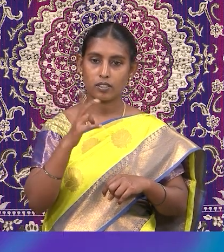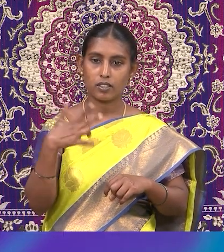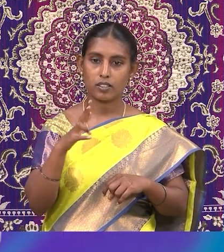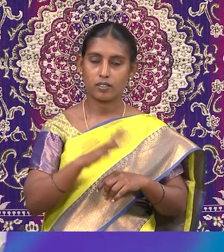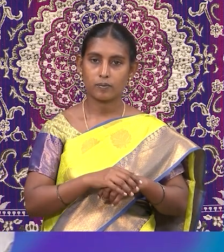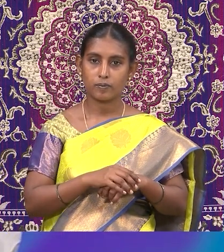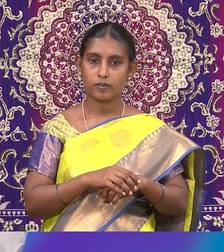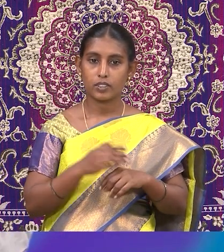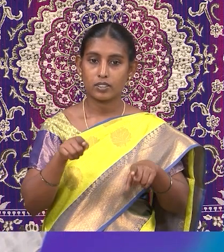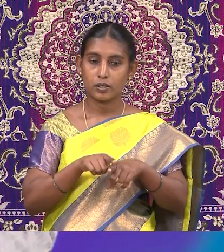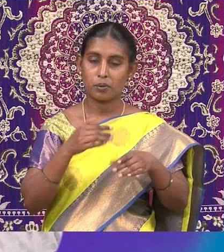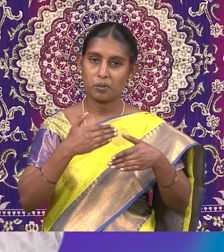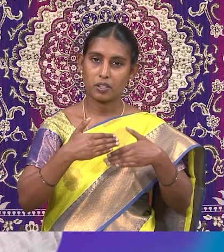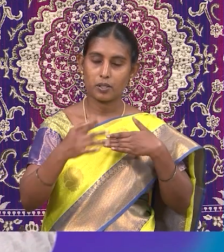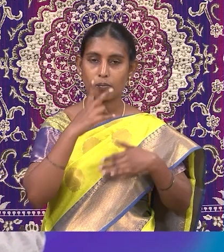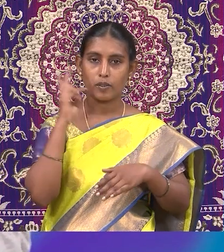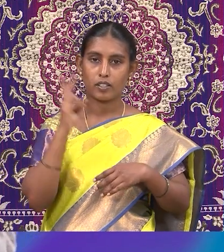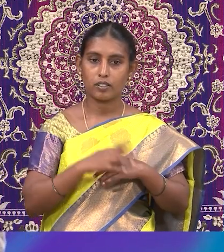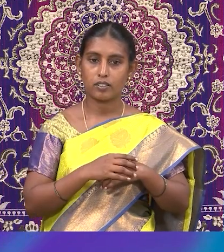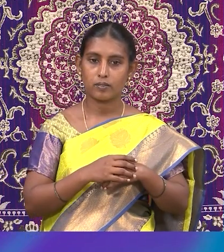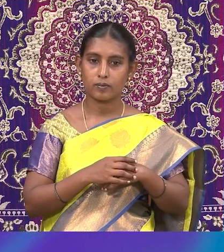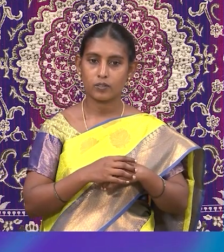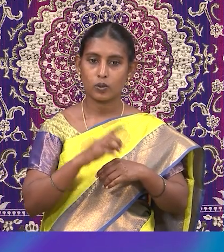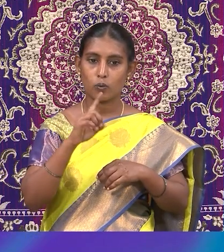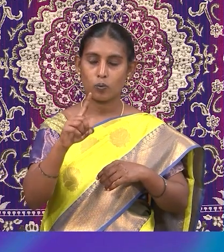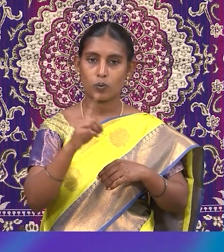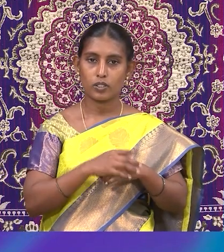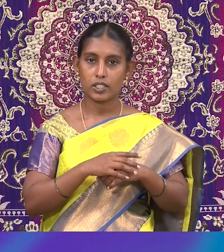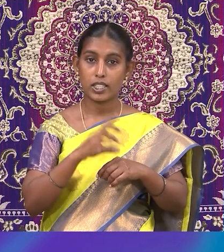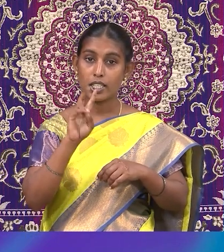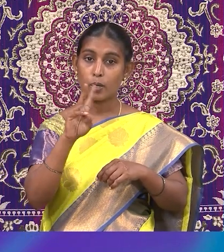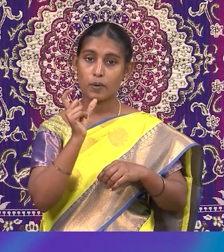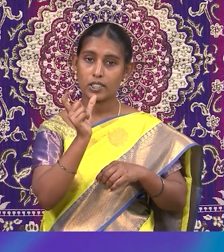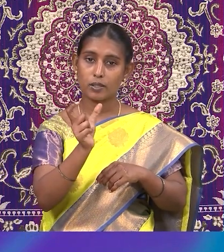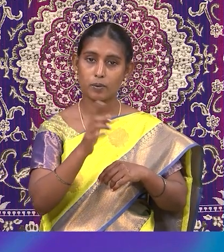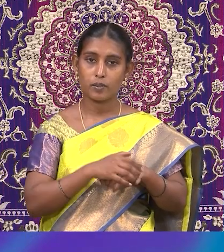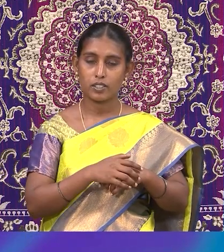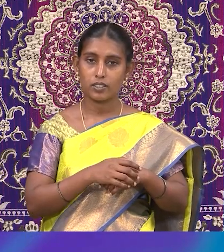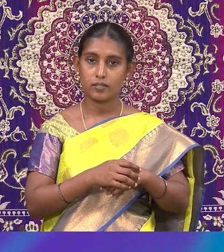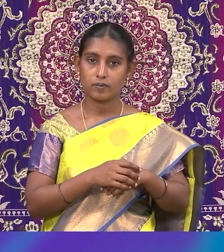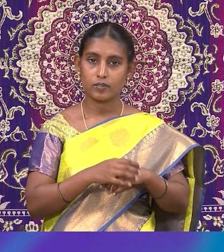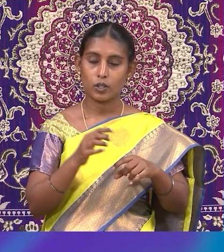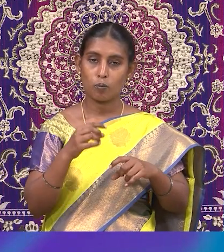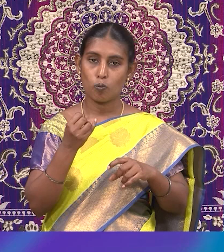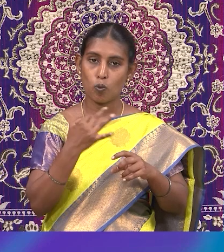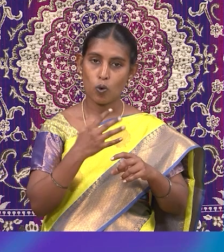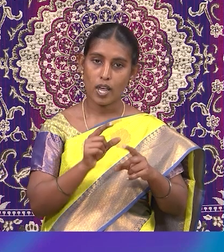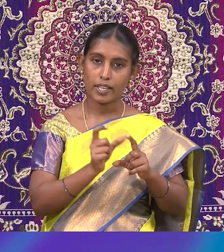ஆக இதுவரையில் நீங்கள் பார்த்தது ஒரு இருபடி சமன்பாட்டினுடைய மூலங்கள்